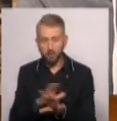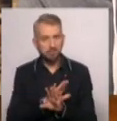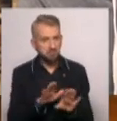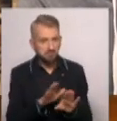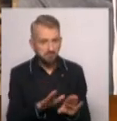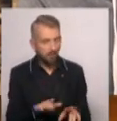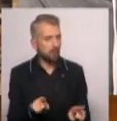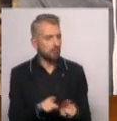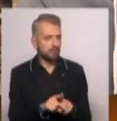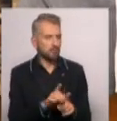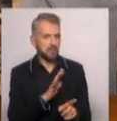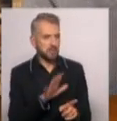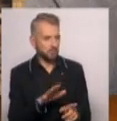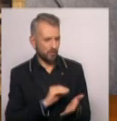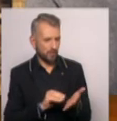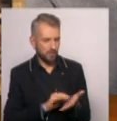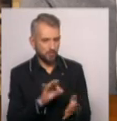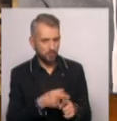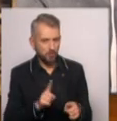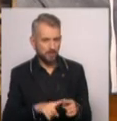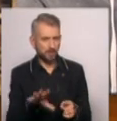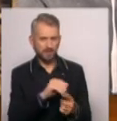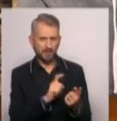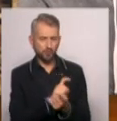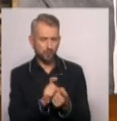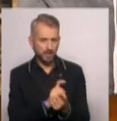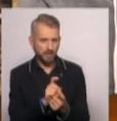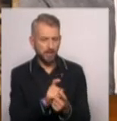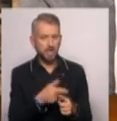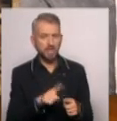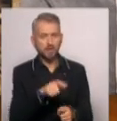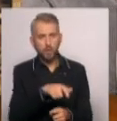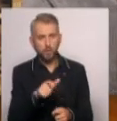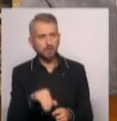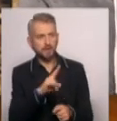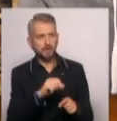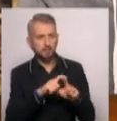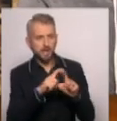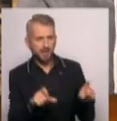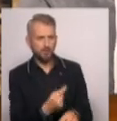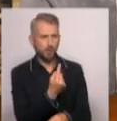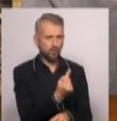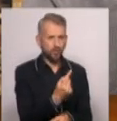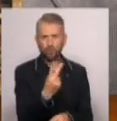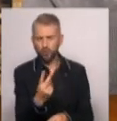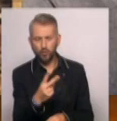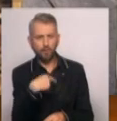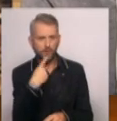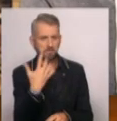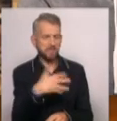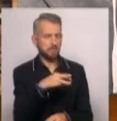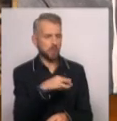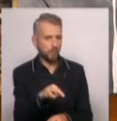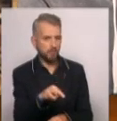не пролунало цього. Це все чутки. Це люди з департаменту з одного, з іншого стверджують, що ці 50